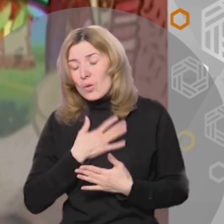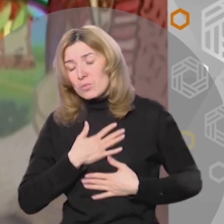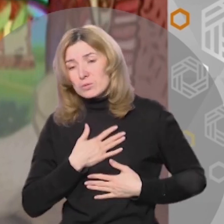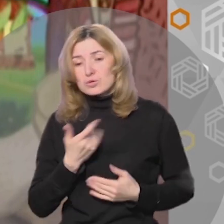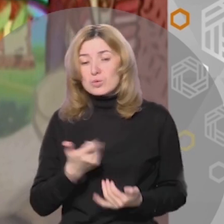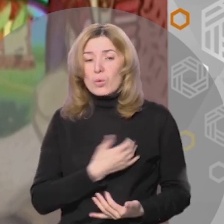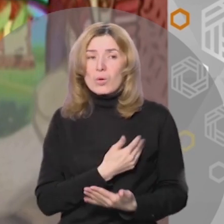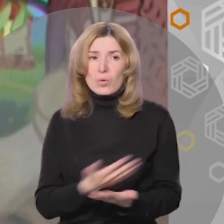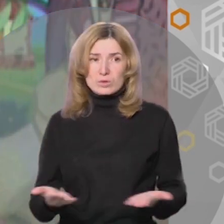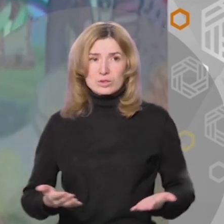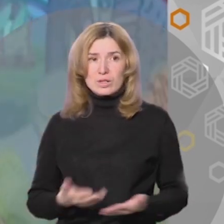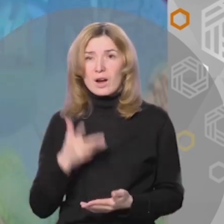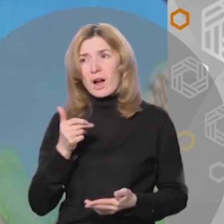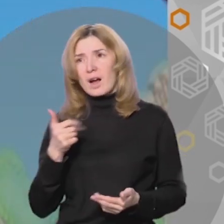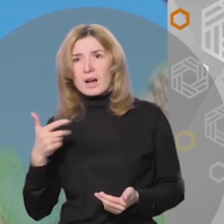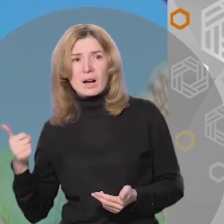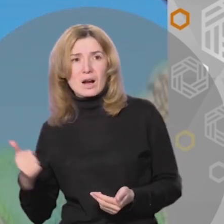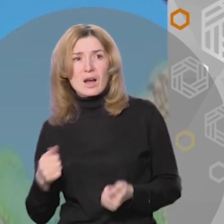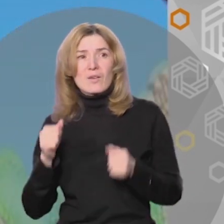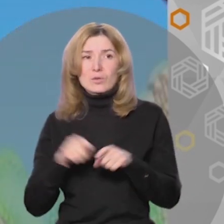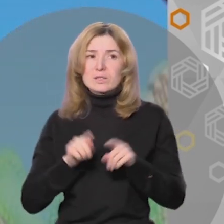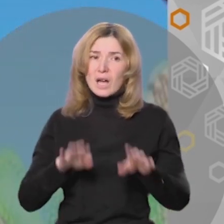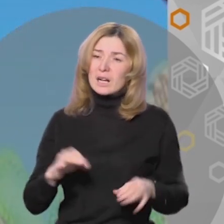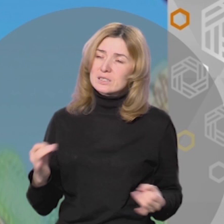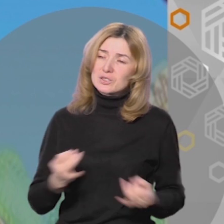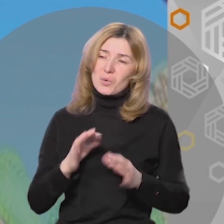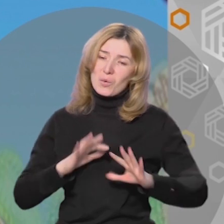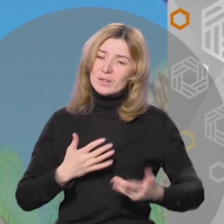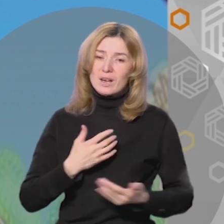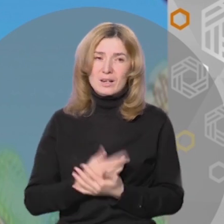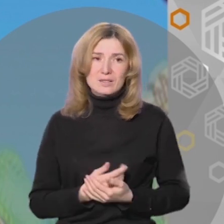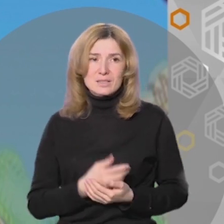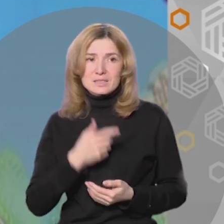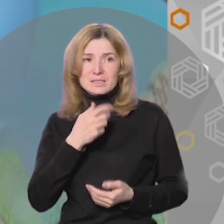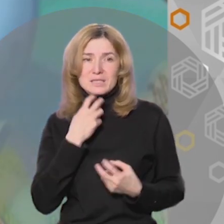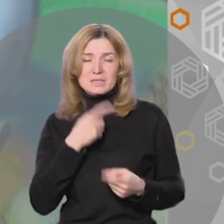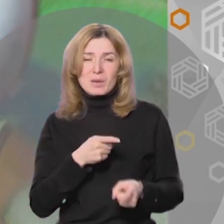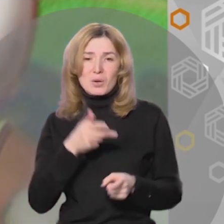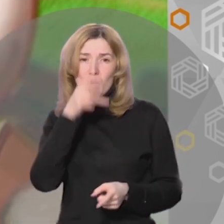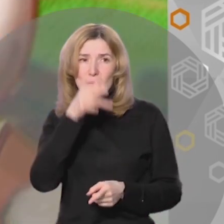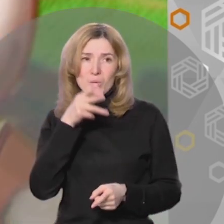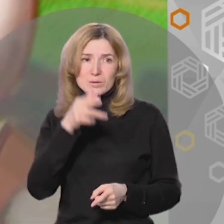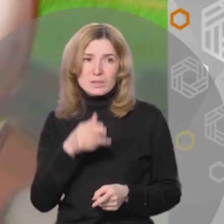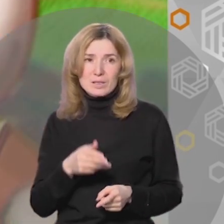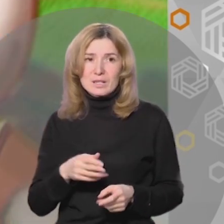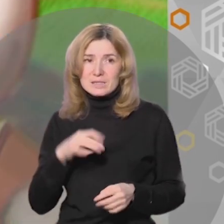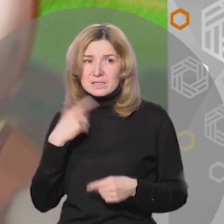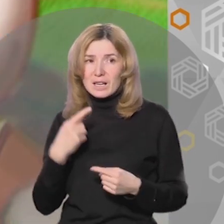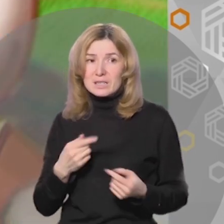сколько захочешь. Вот так история! Загоготал Гусь-Гусич, а Нюка